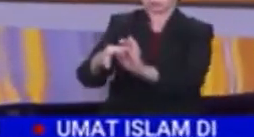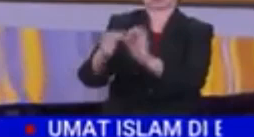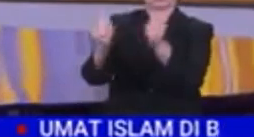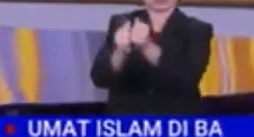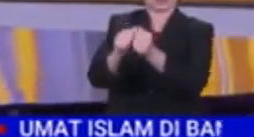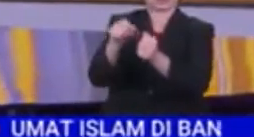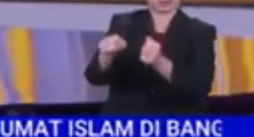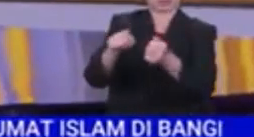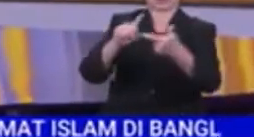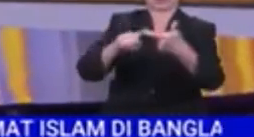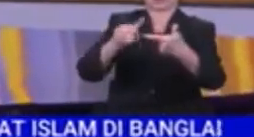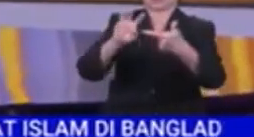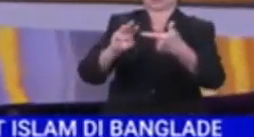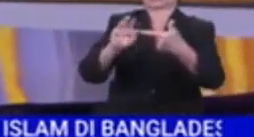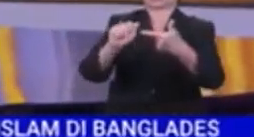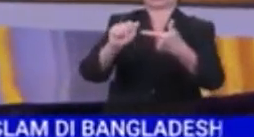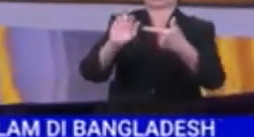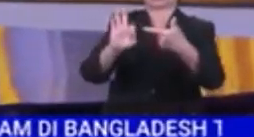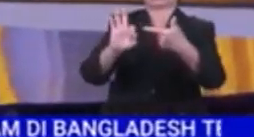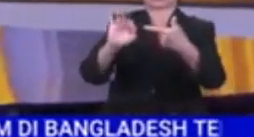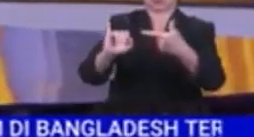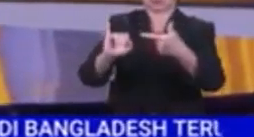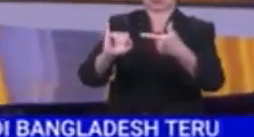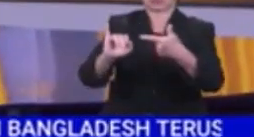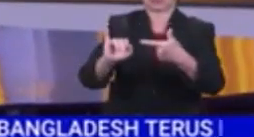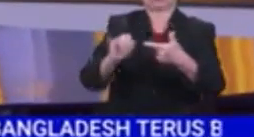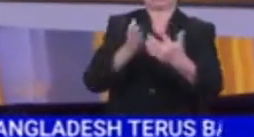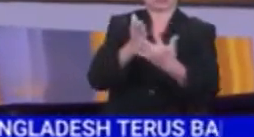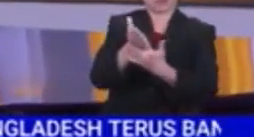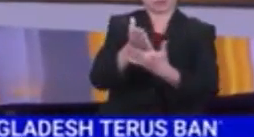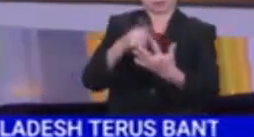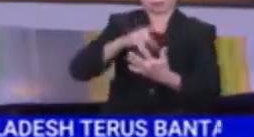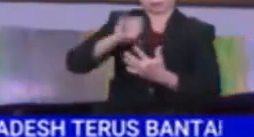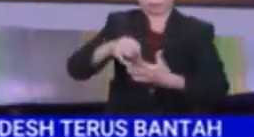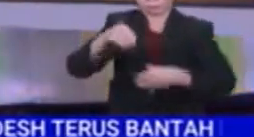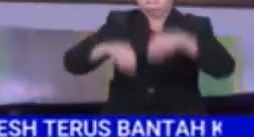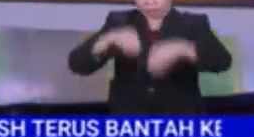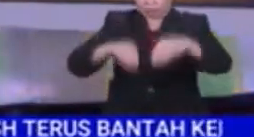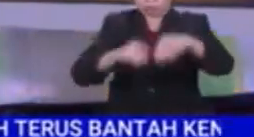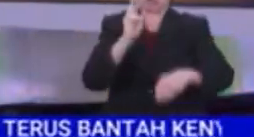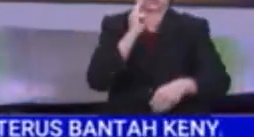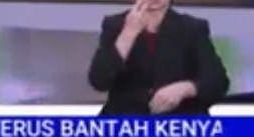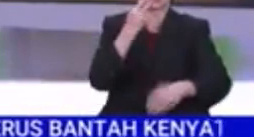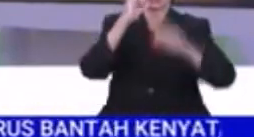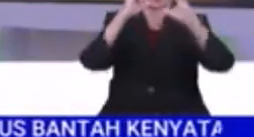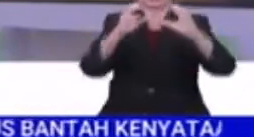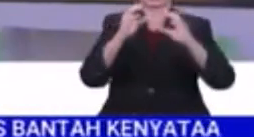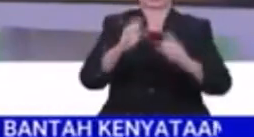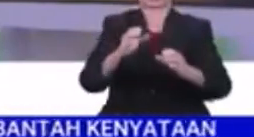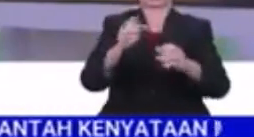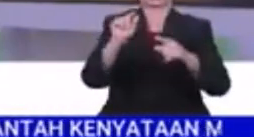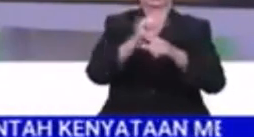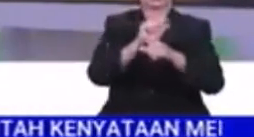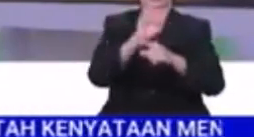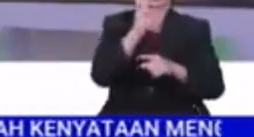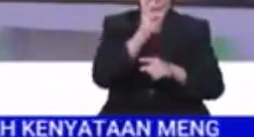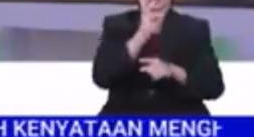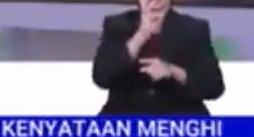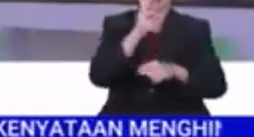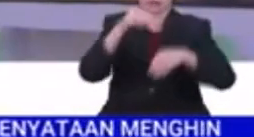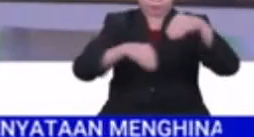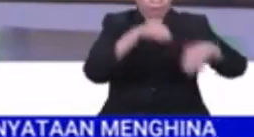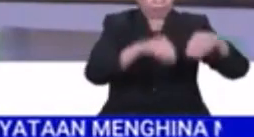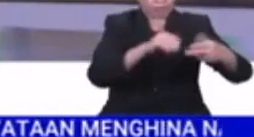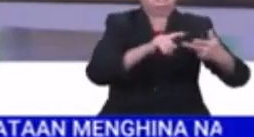Kementerian Pertanian dan industri makanan movie menerusi Project tanaman sayur secara hidroponik dan tanaman hijau